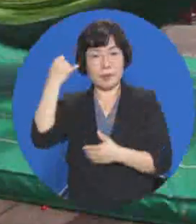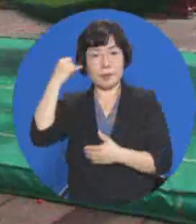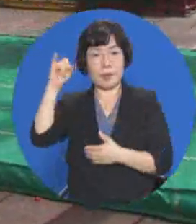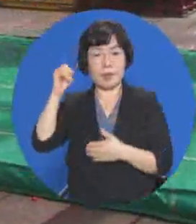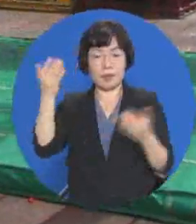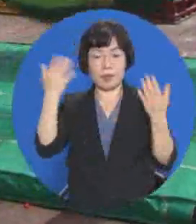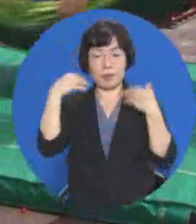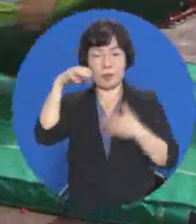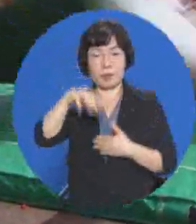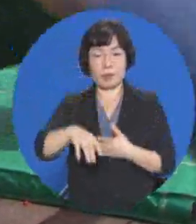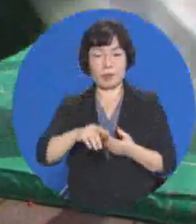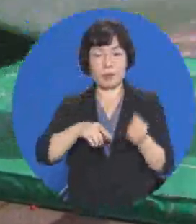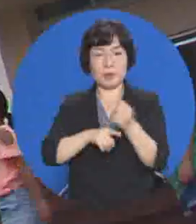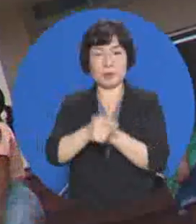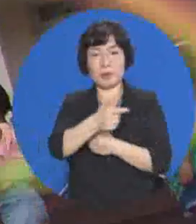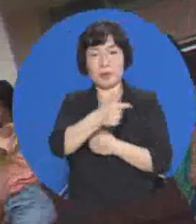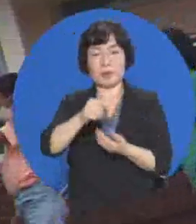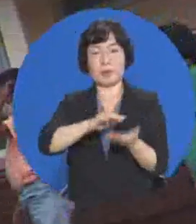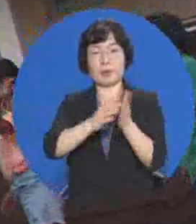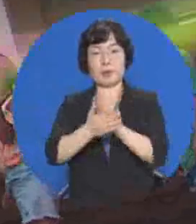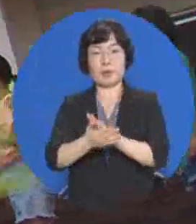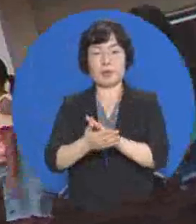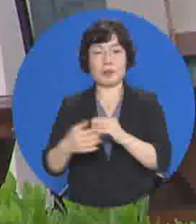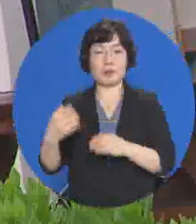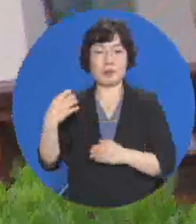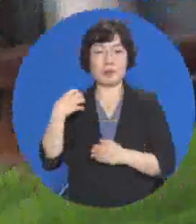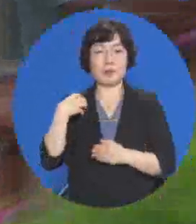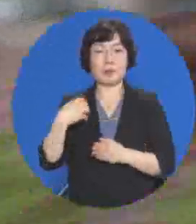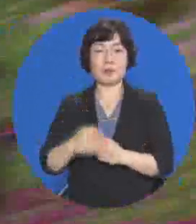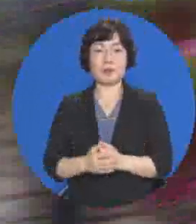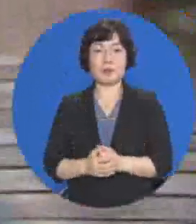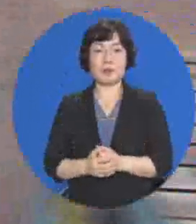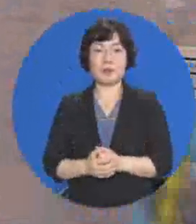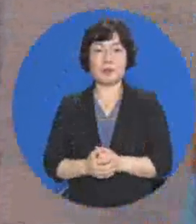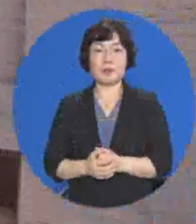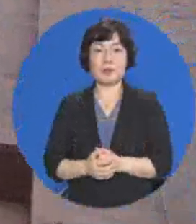학교 공간에 의미 있는 변화를 가져오고 있습니다. MBC 뉴스 조희원입니다.